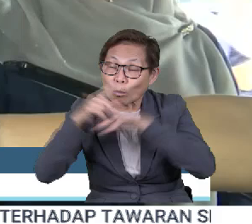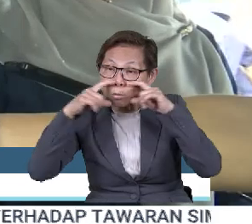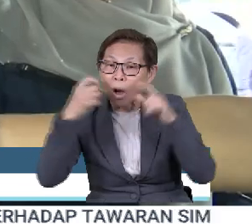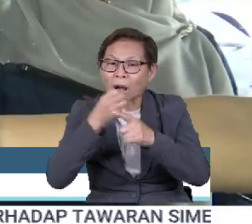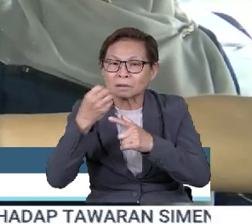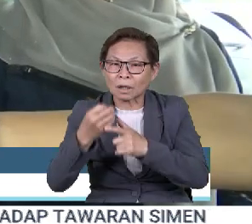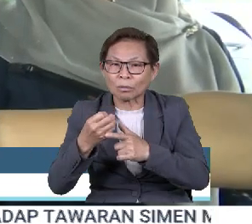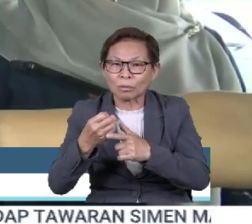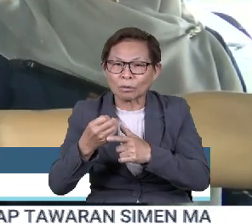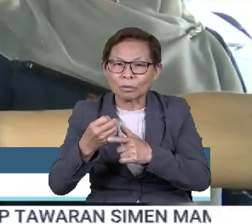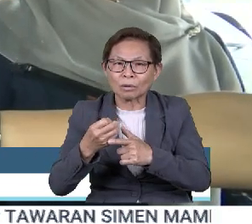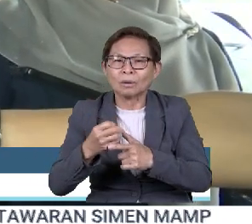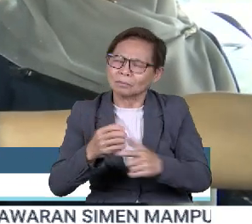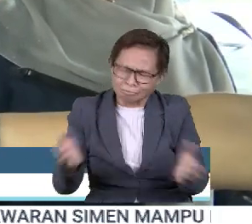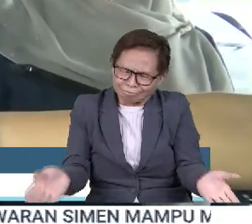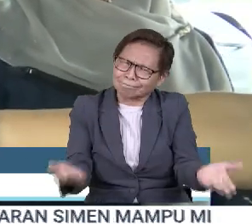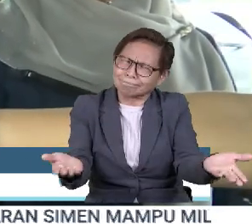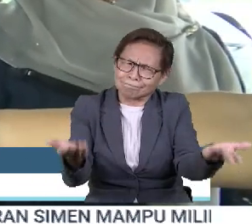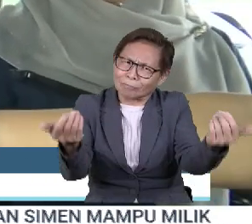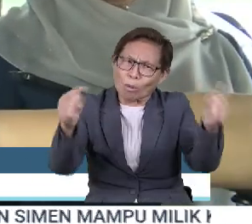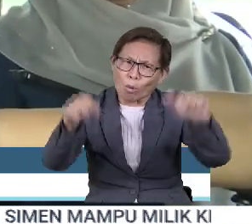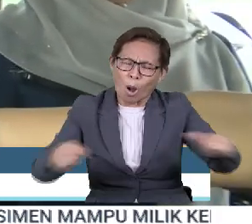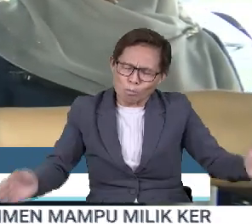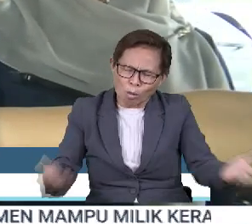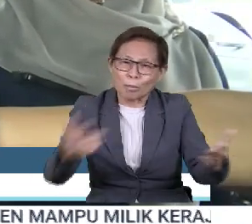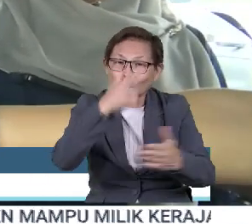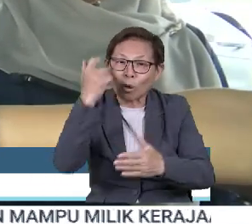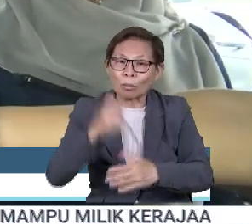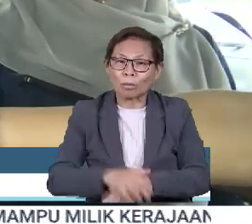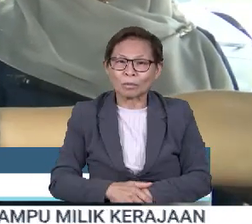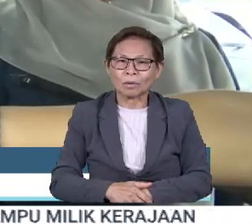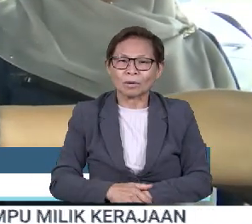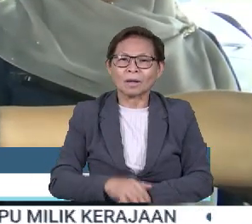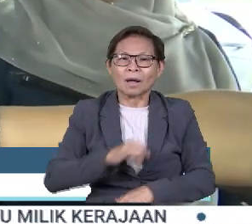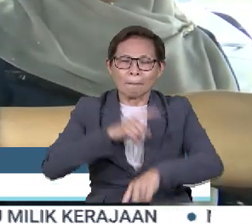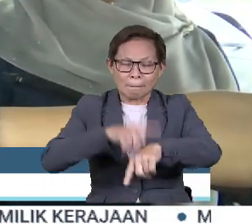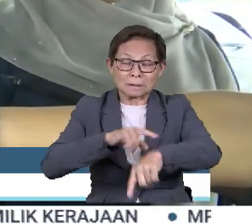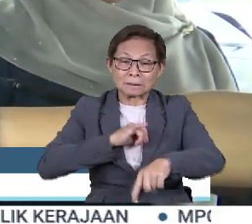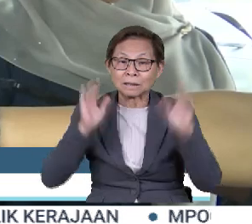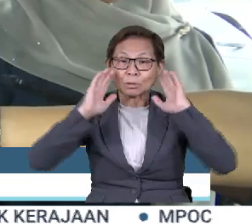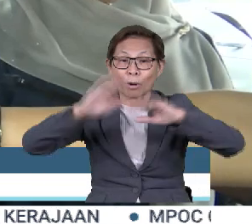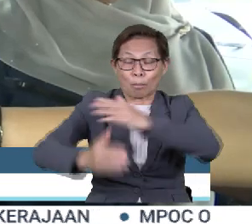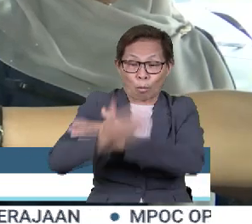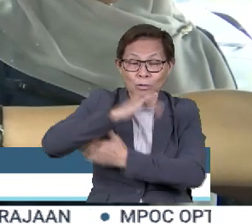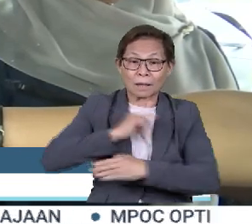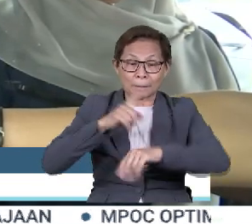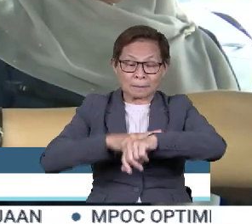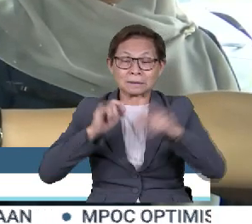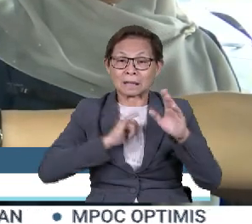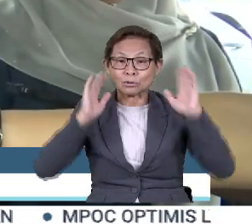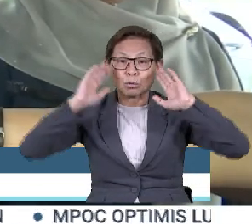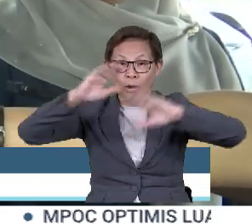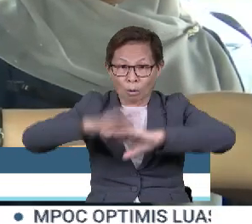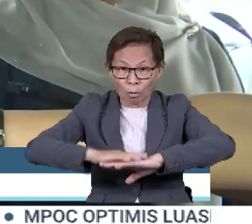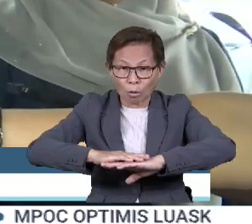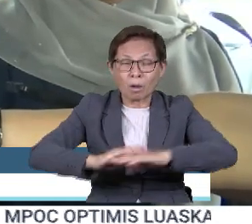sejarah saya juga amat mengalu-alukan kerana subuh tadi Ketika saya solatiam dan er